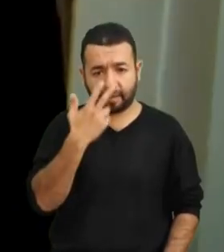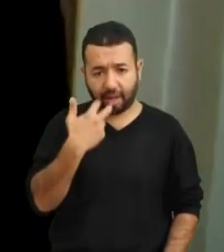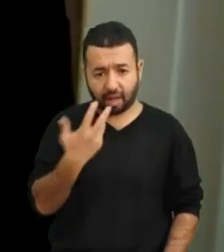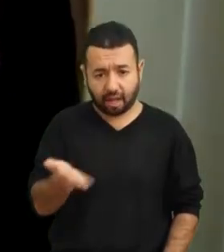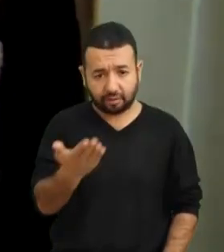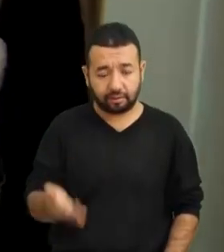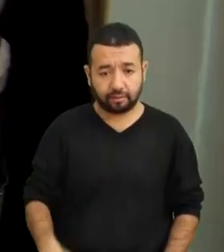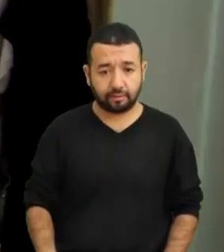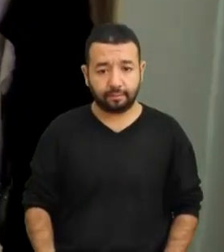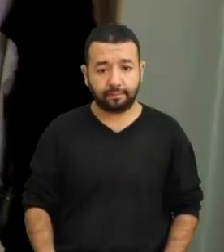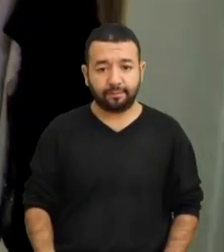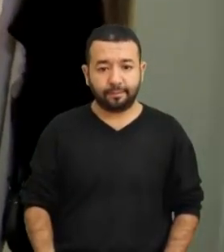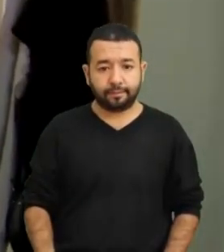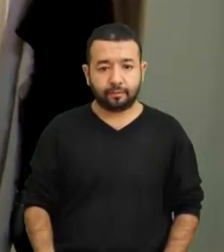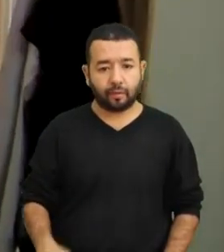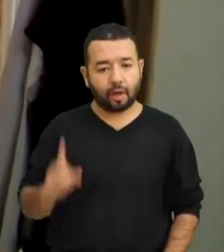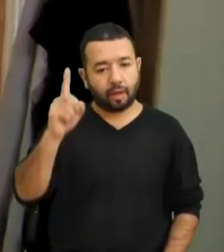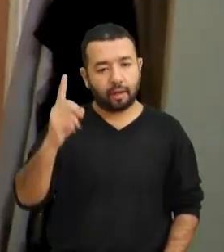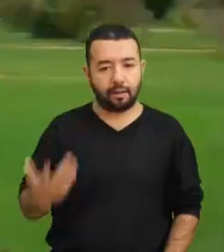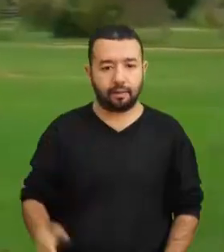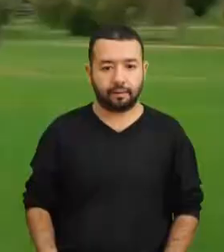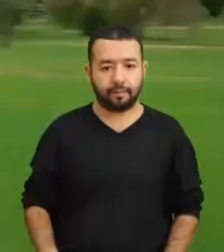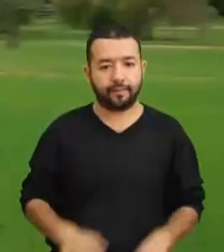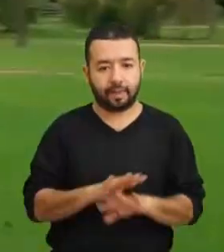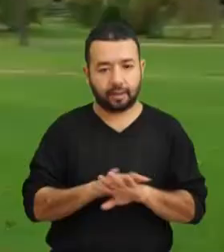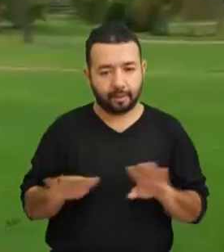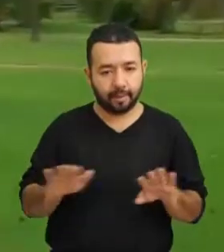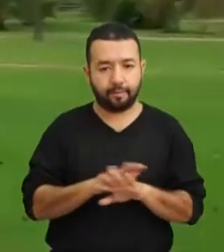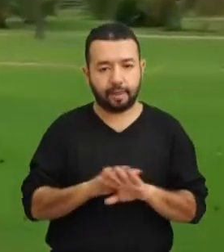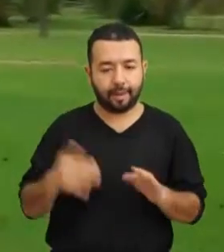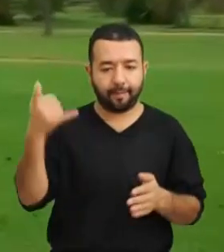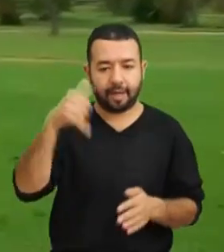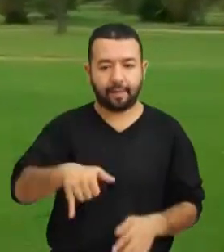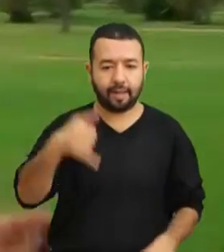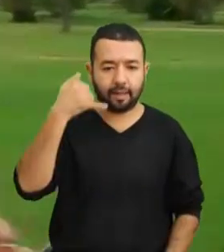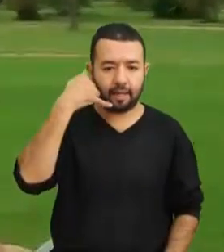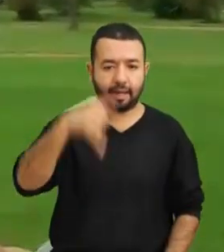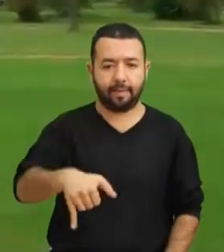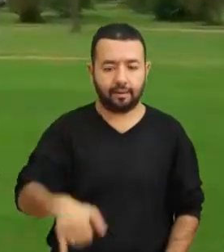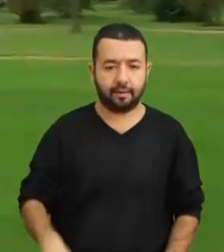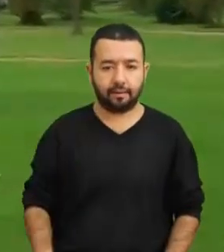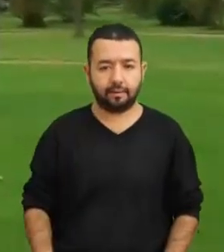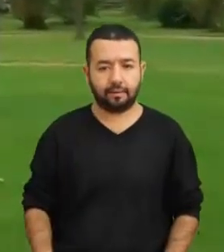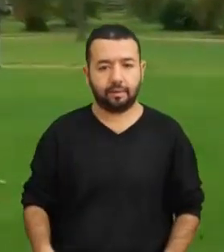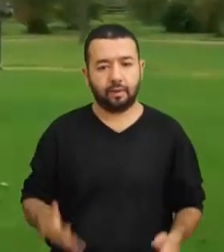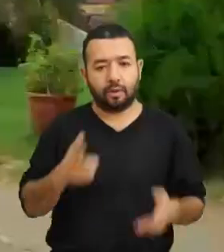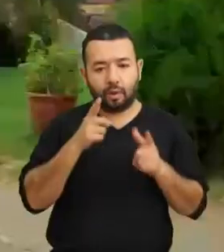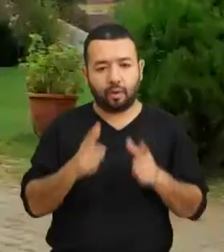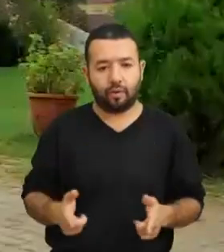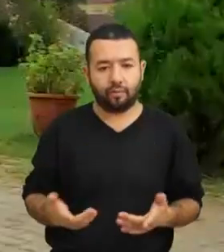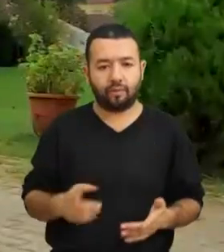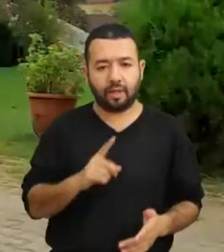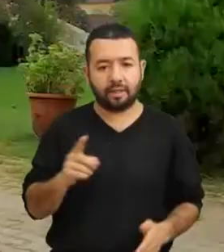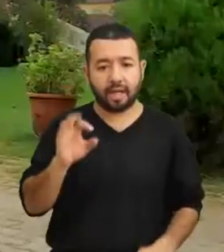bakıyorsun hadi yürü. Allah Allah. Tamam kapat. Of ya.